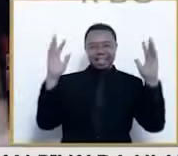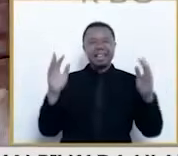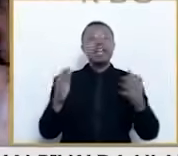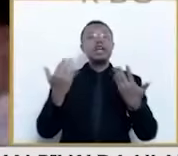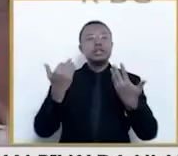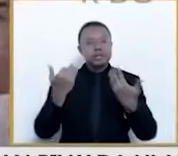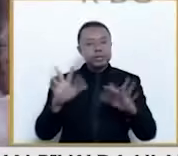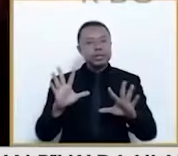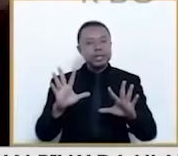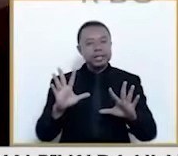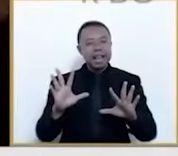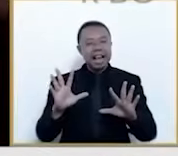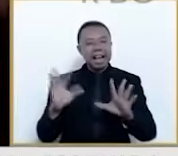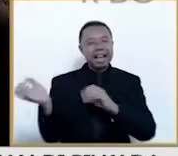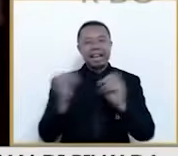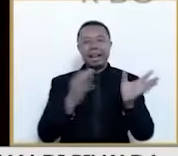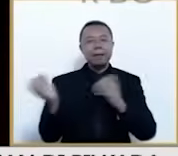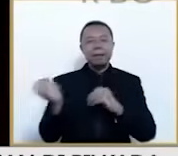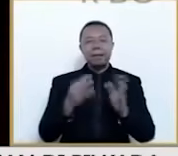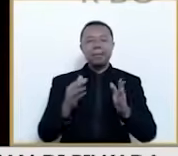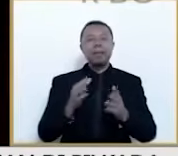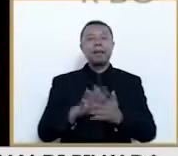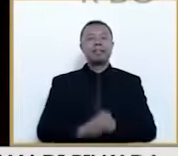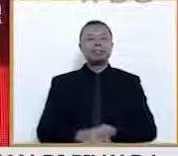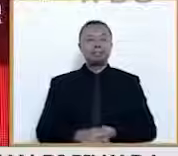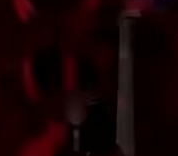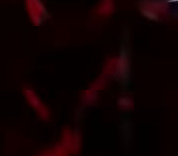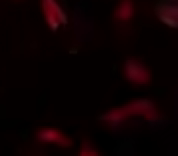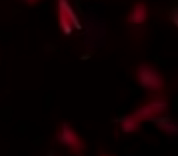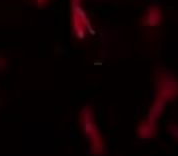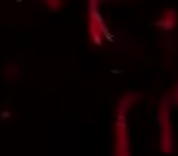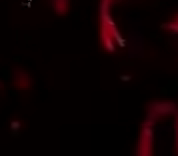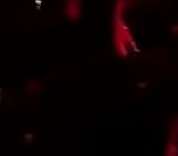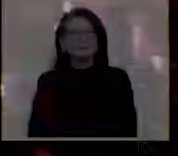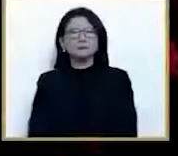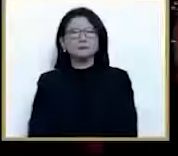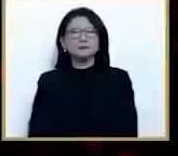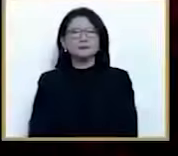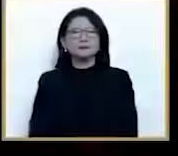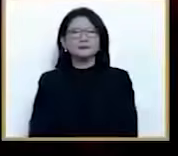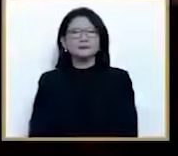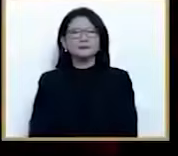yang telah melangsungkan sesi tanya jawab.